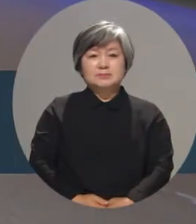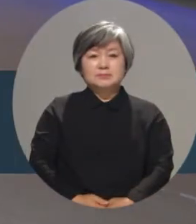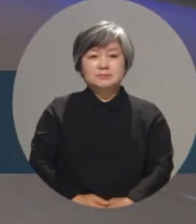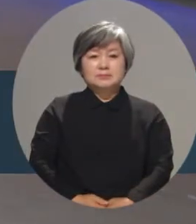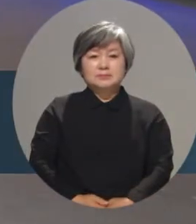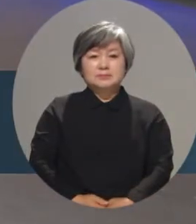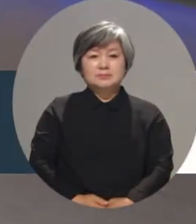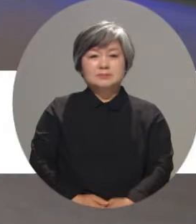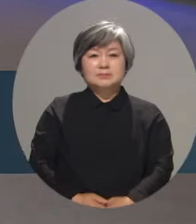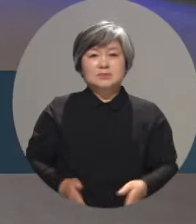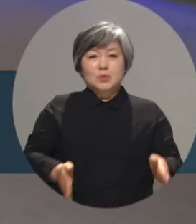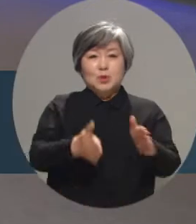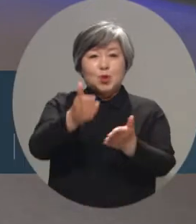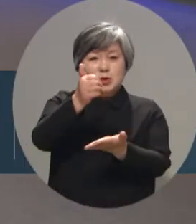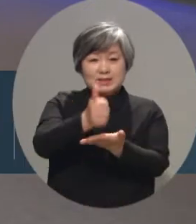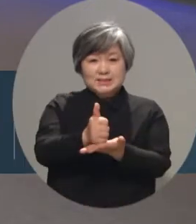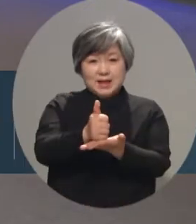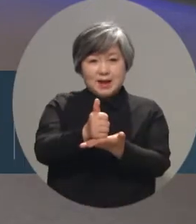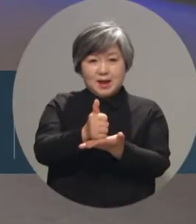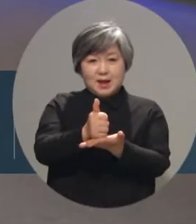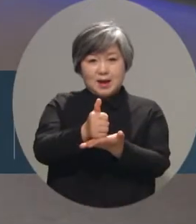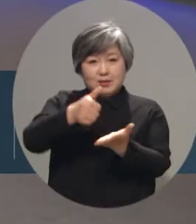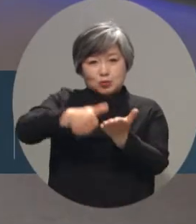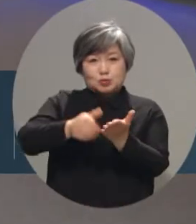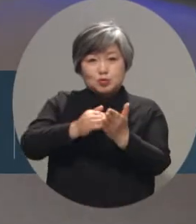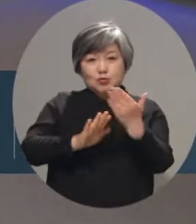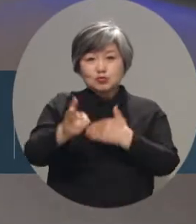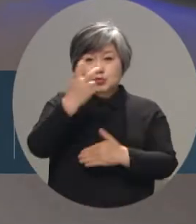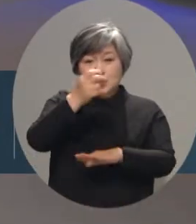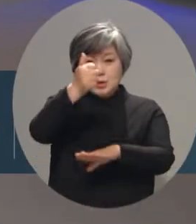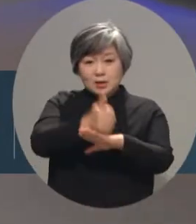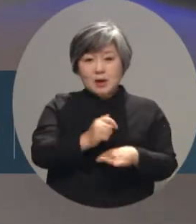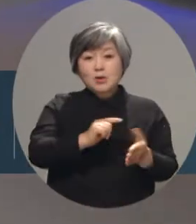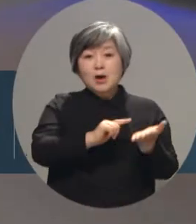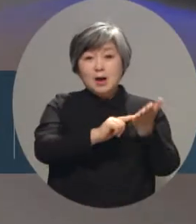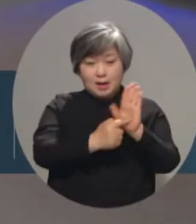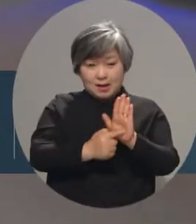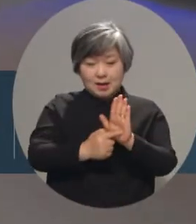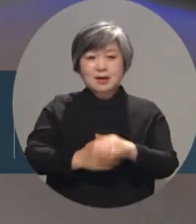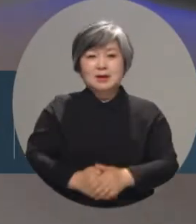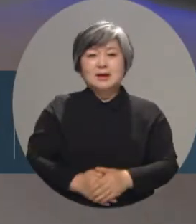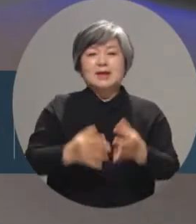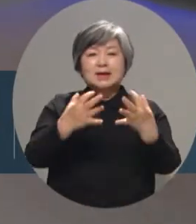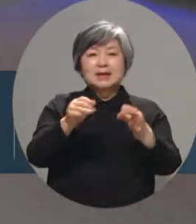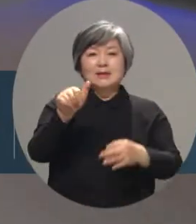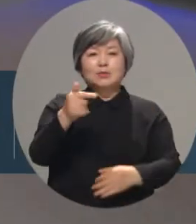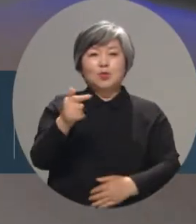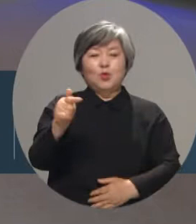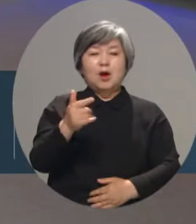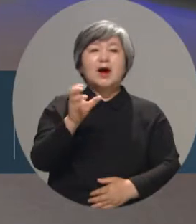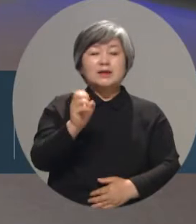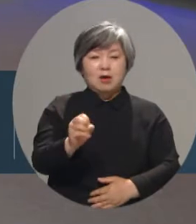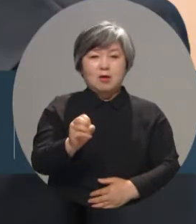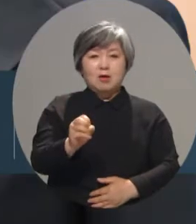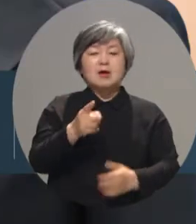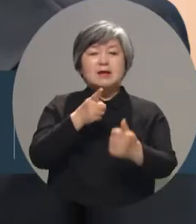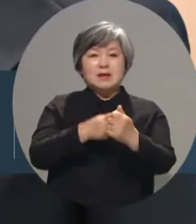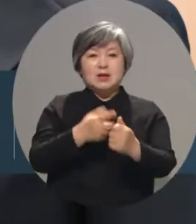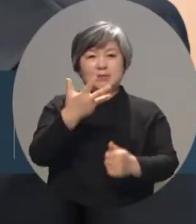네, 전북도지사 출구조사 결과 김관영 후보가 예측